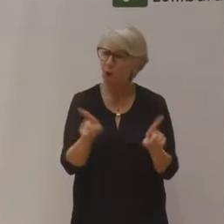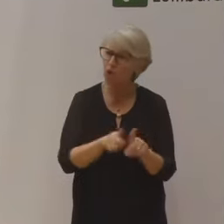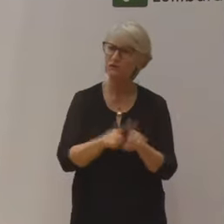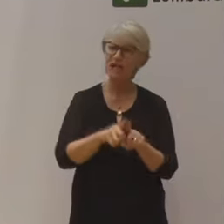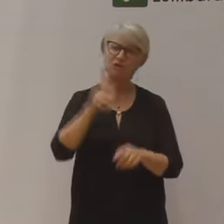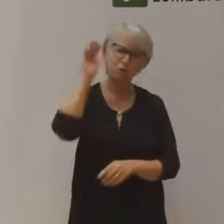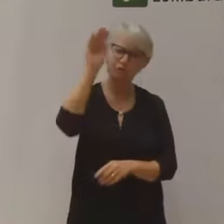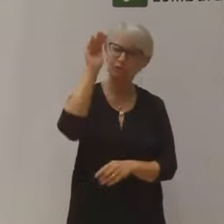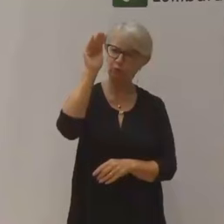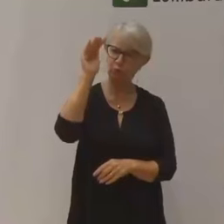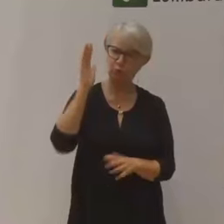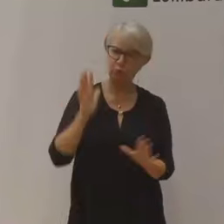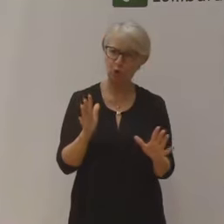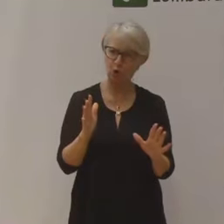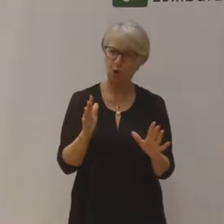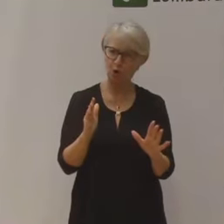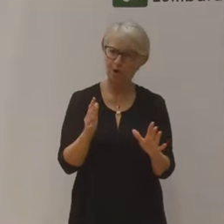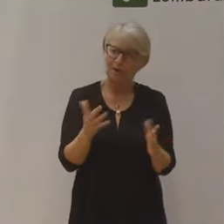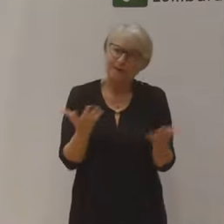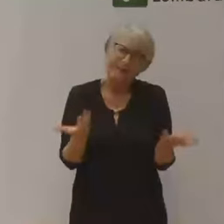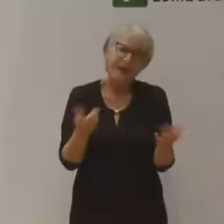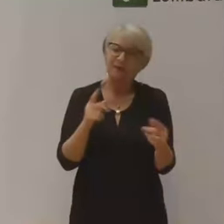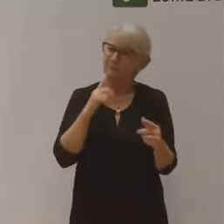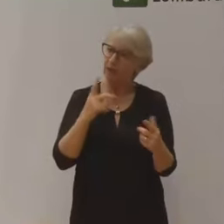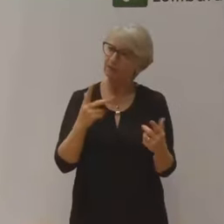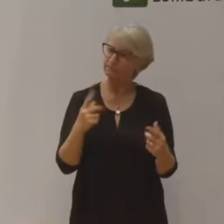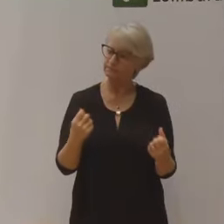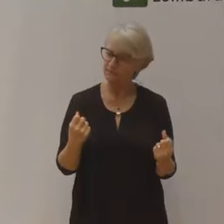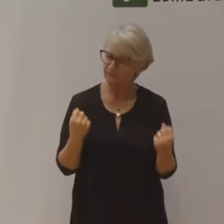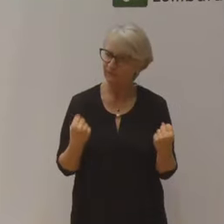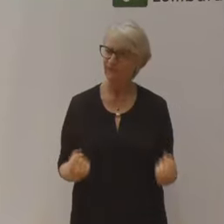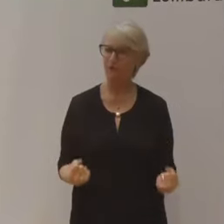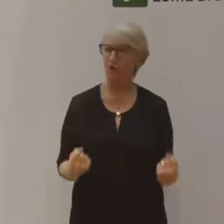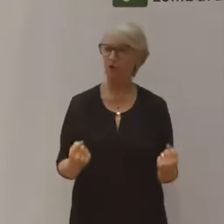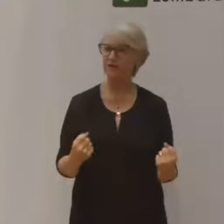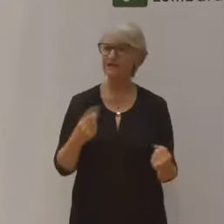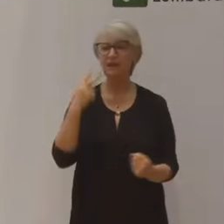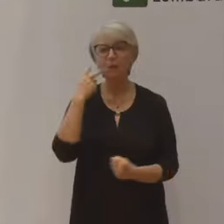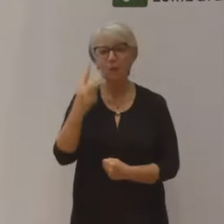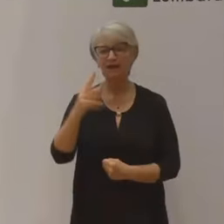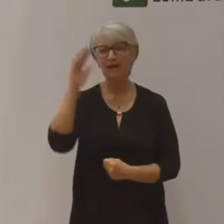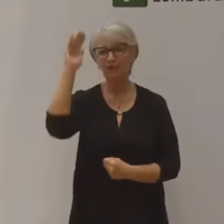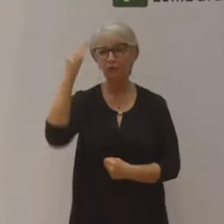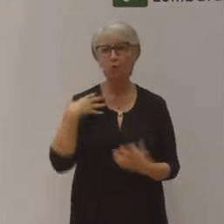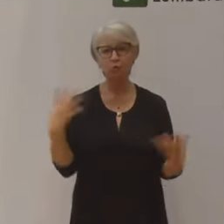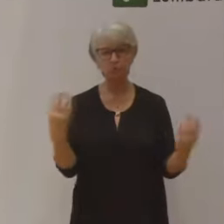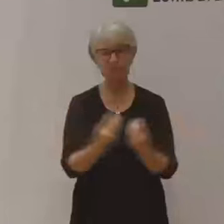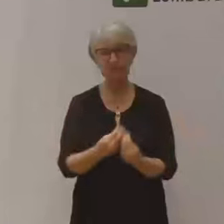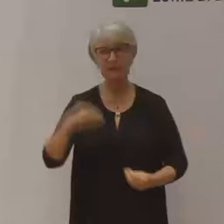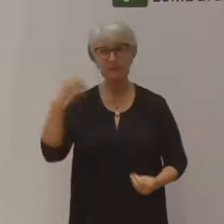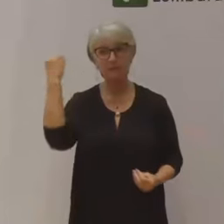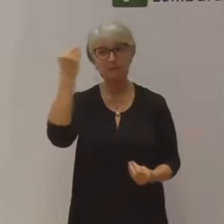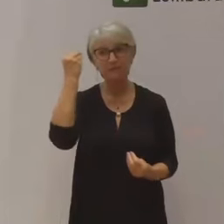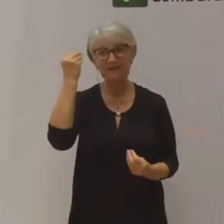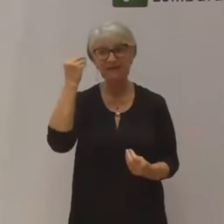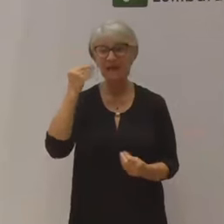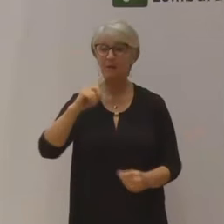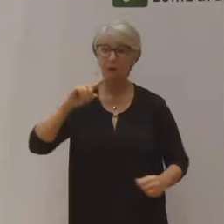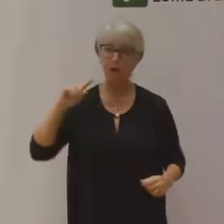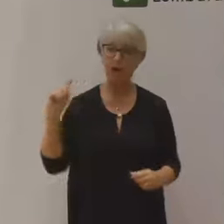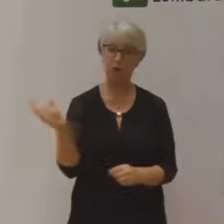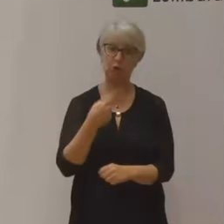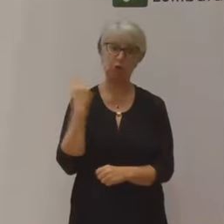quindi credo che questo sia un po' la forza, la nostra forza, di guardare al futuro tutti insieme, pensando a tutti